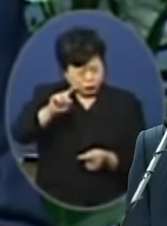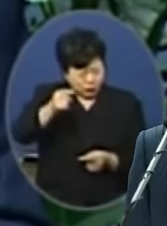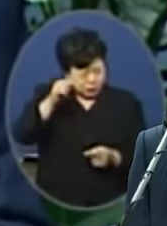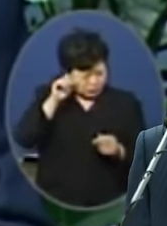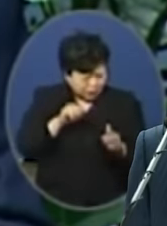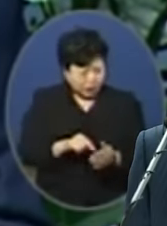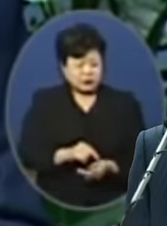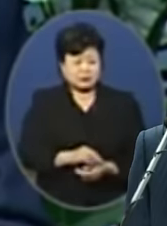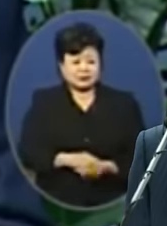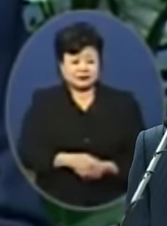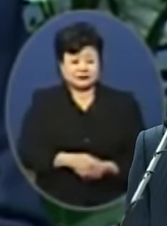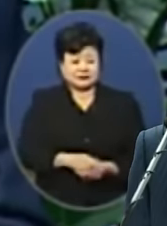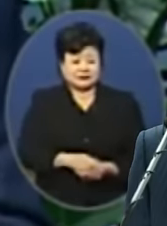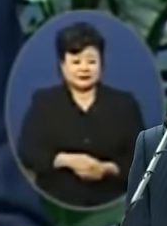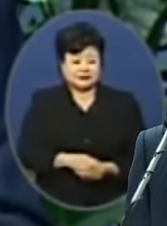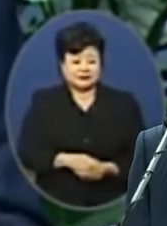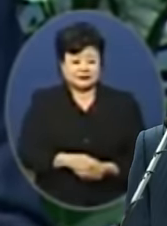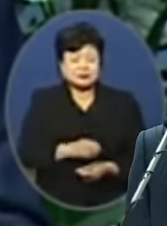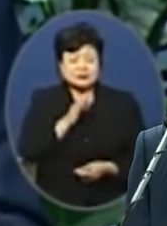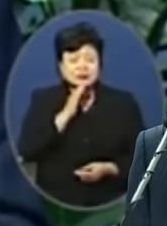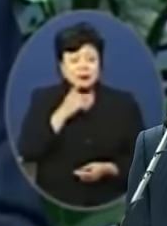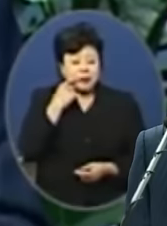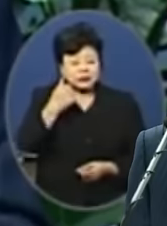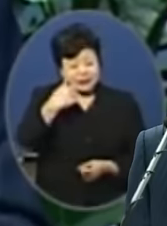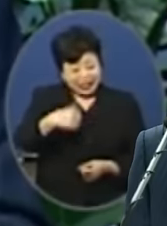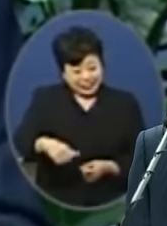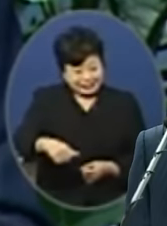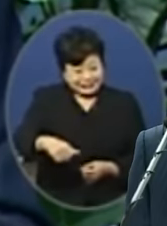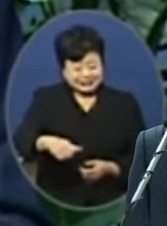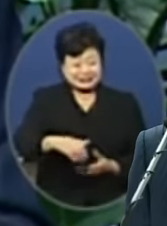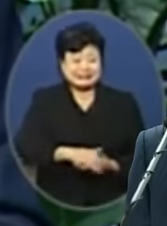내 믿은 대로 될지어다 이거 정말 아버지와 아들과